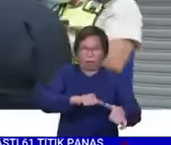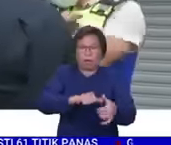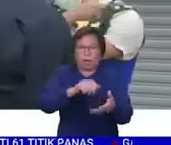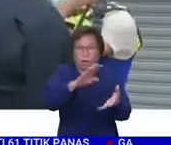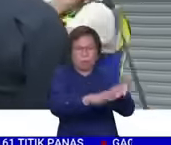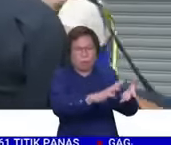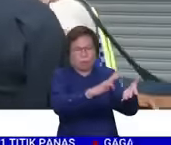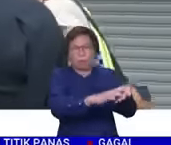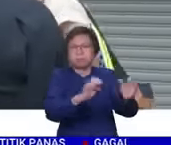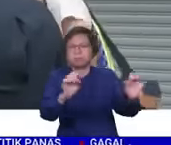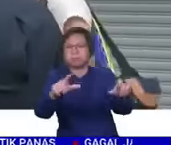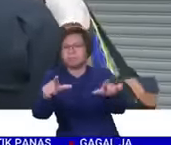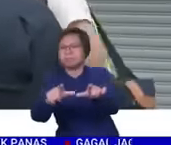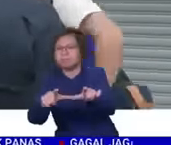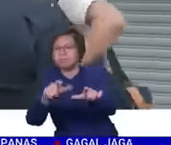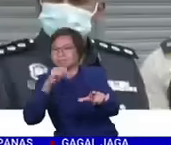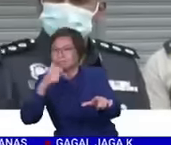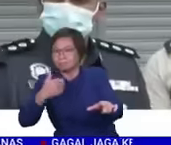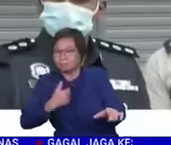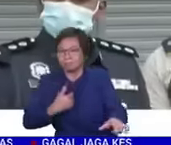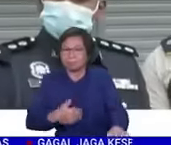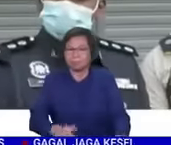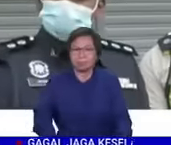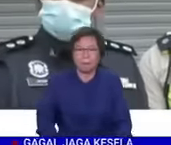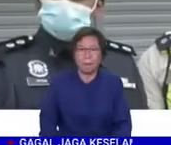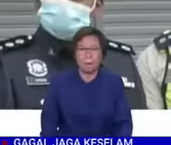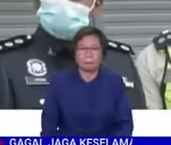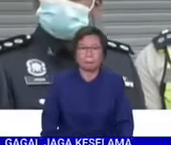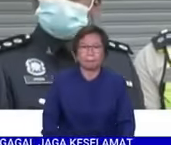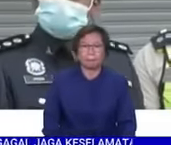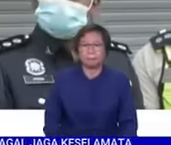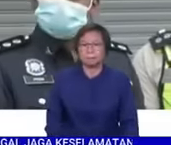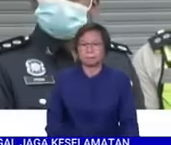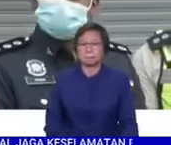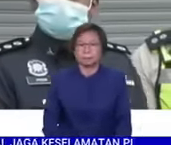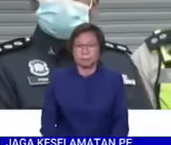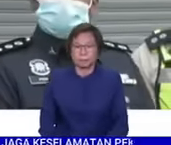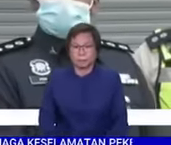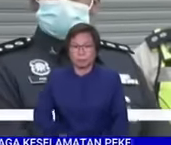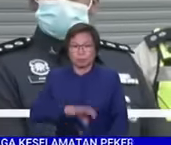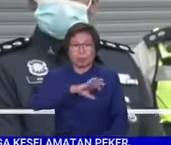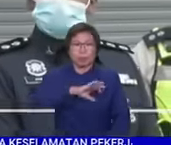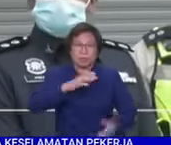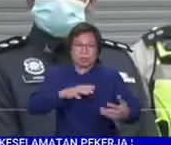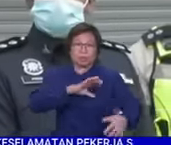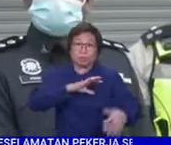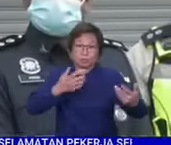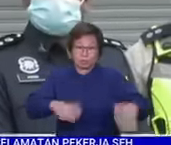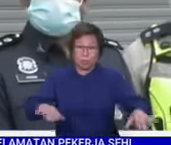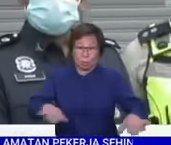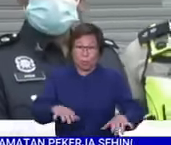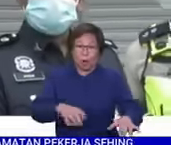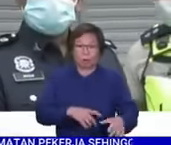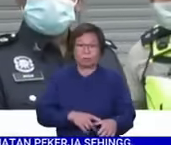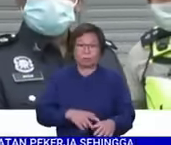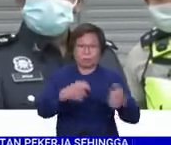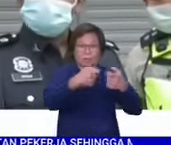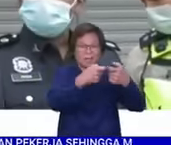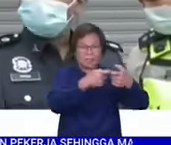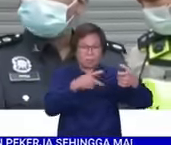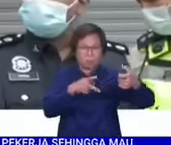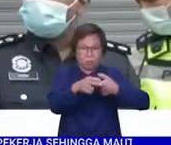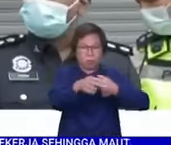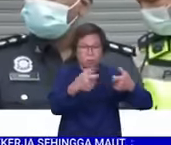enutri tidak bernai Sin berbaju ini tuh oleh setelah melaksanakan satu pemotongan